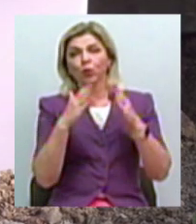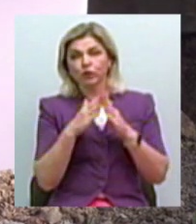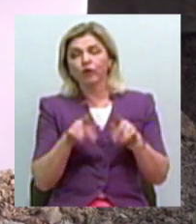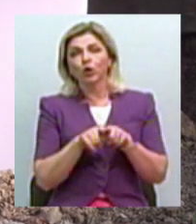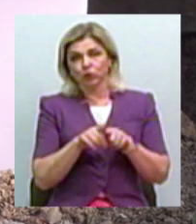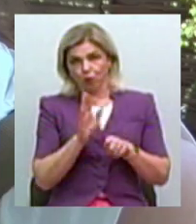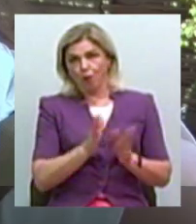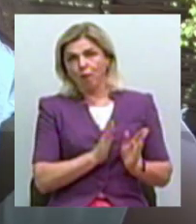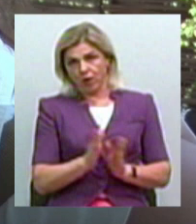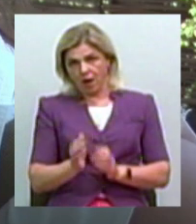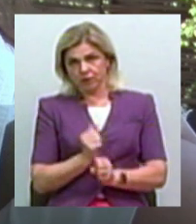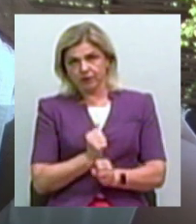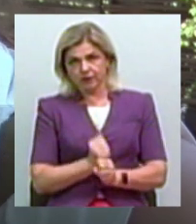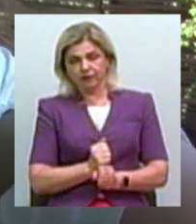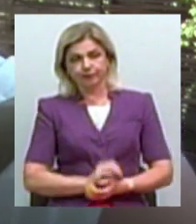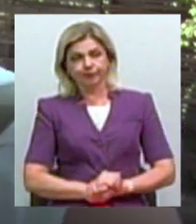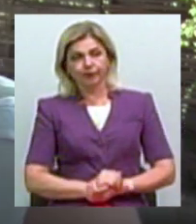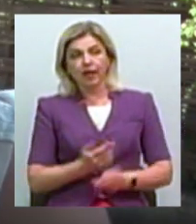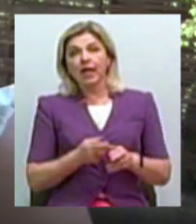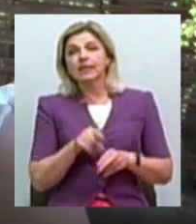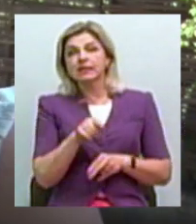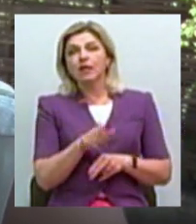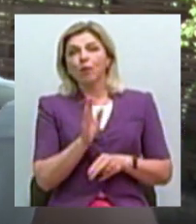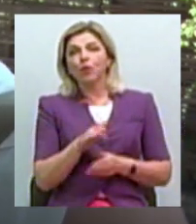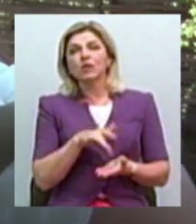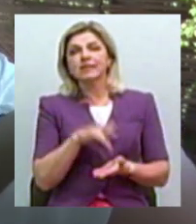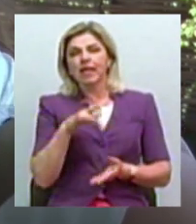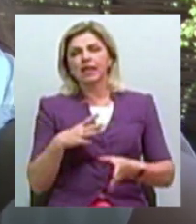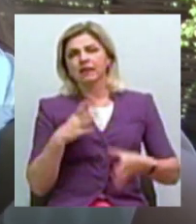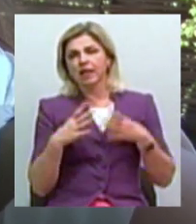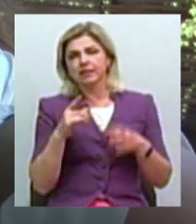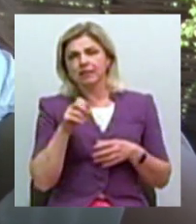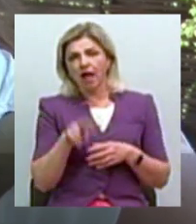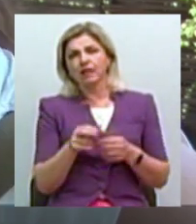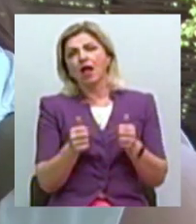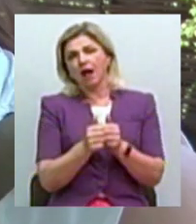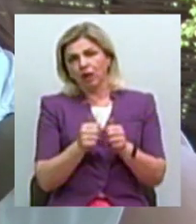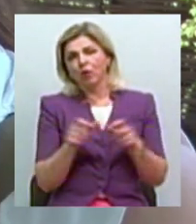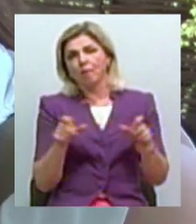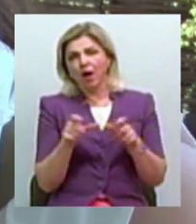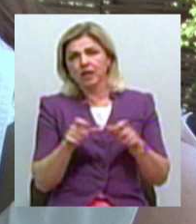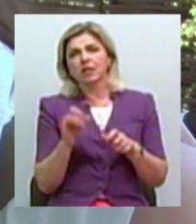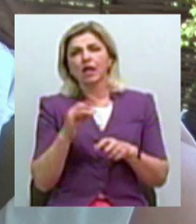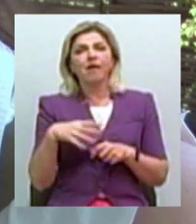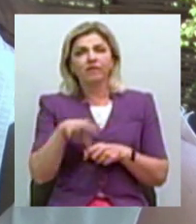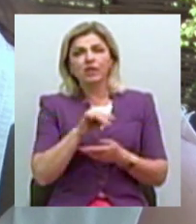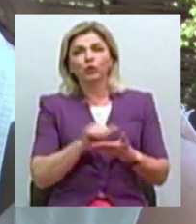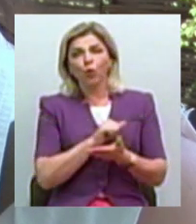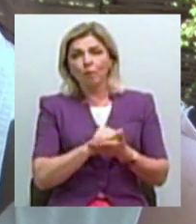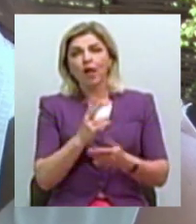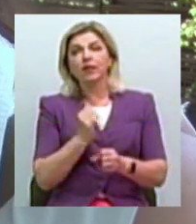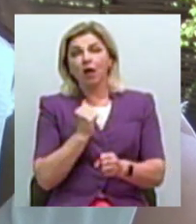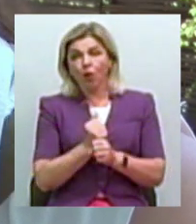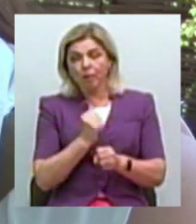до ладу. Це буде центр, тренажерний зал, ряд поверхів магазинів. Вся дозвільна документація на проведення робіт у нас є.